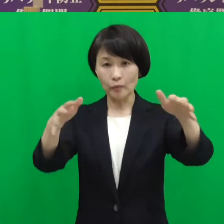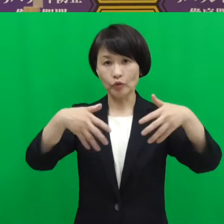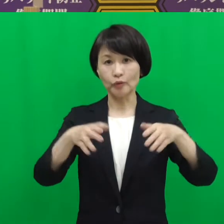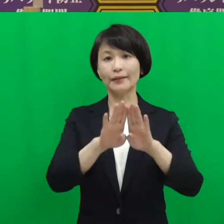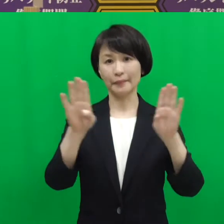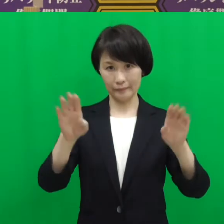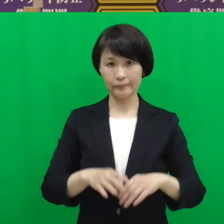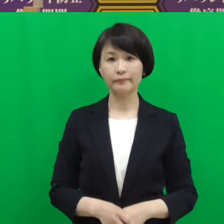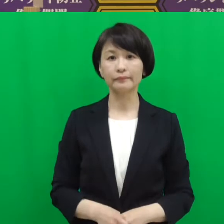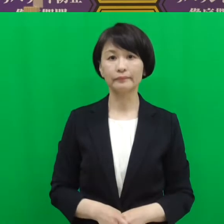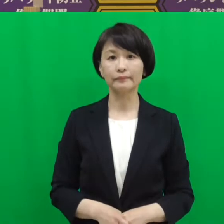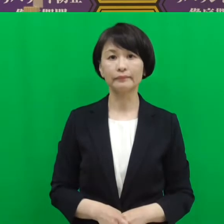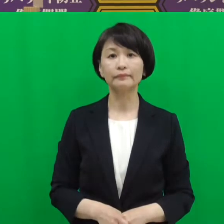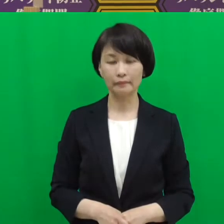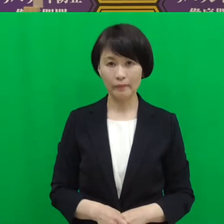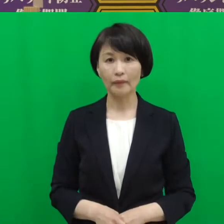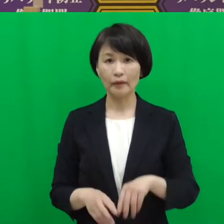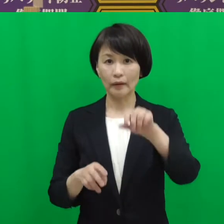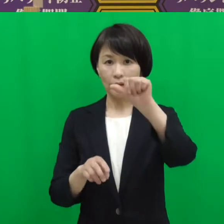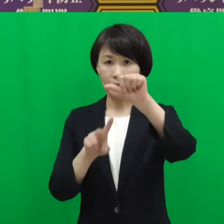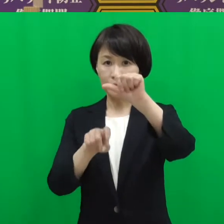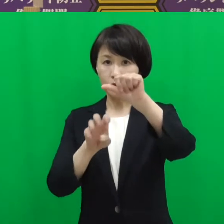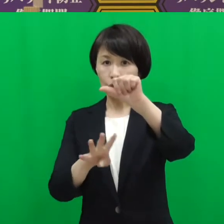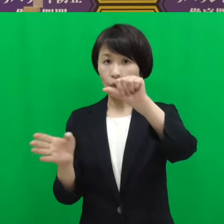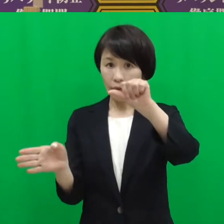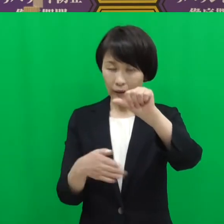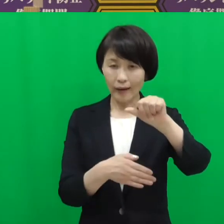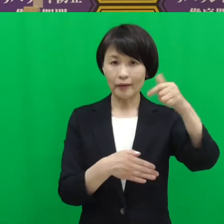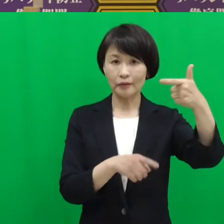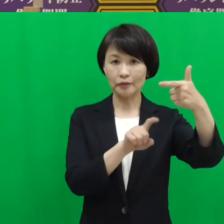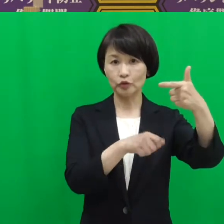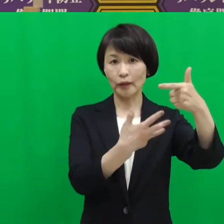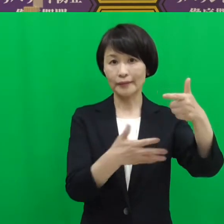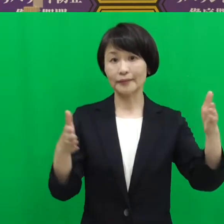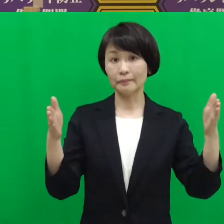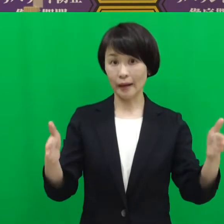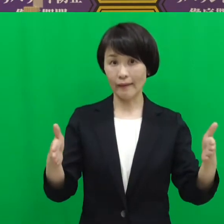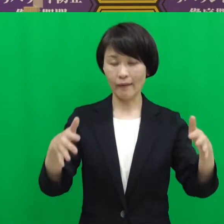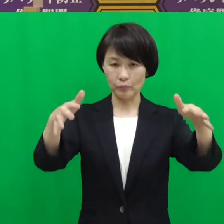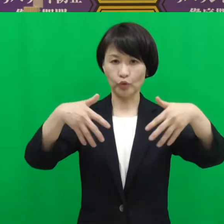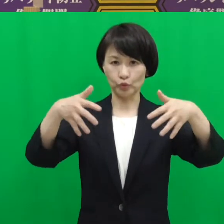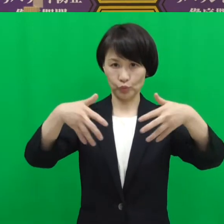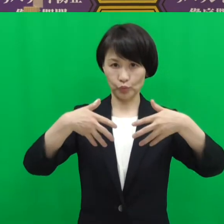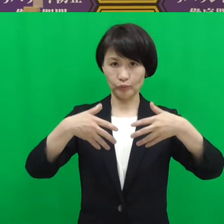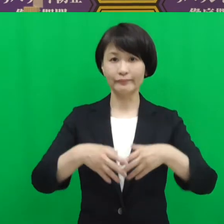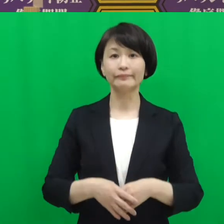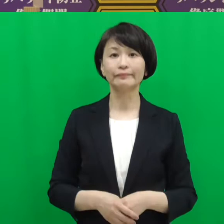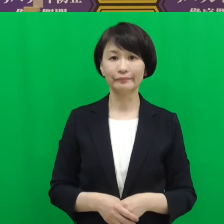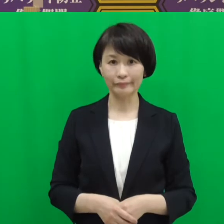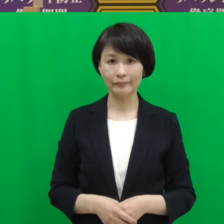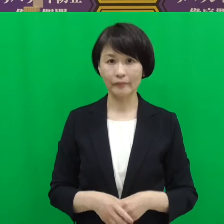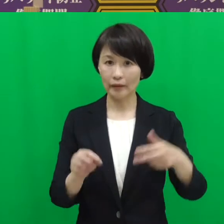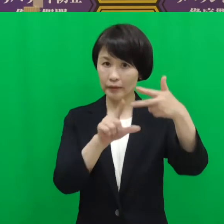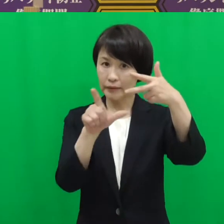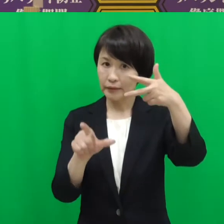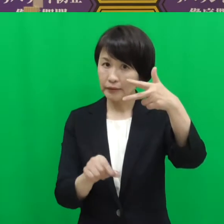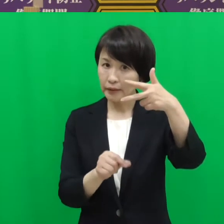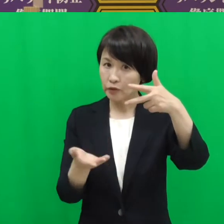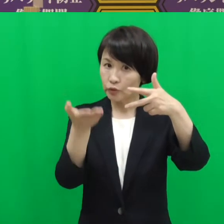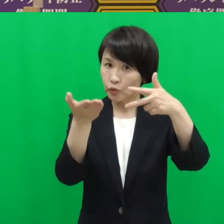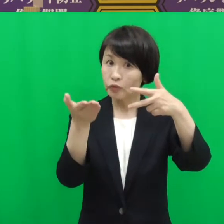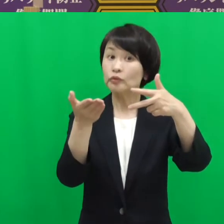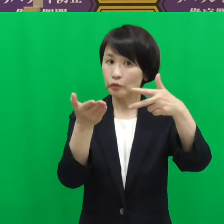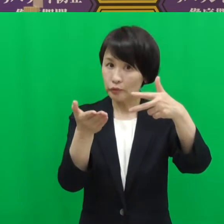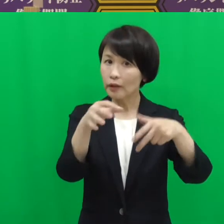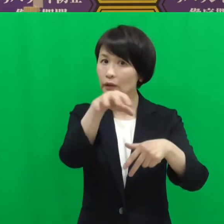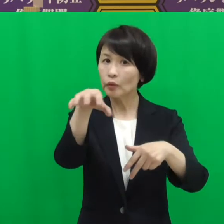集の期間は本日5月24日から6月18日までとなっており、7月上旬頃の事業者決定